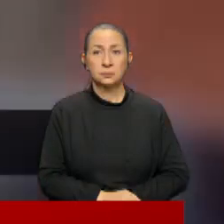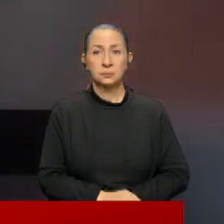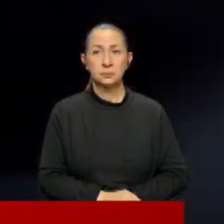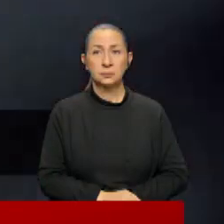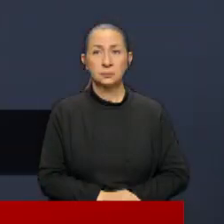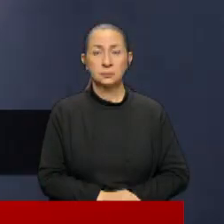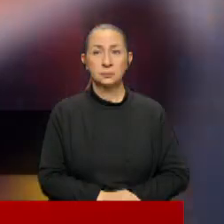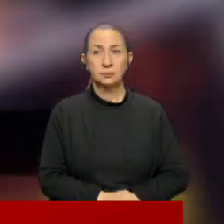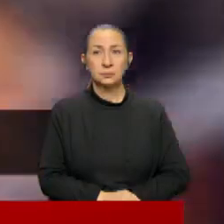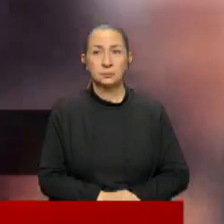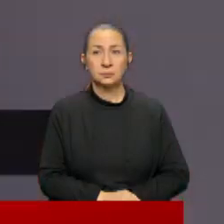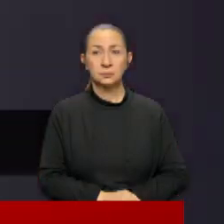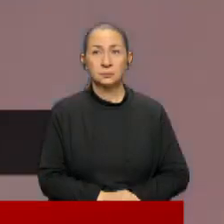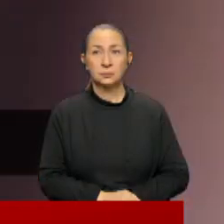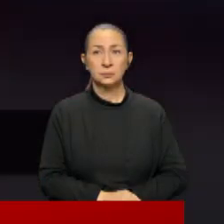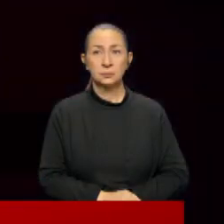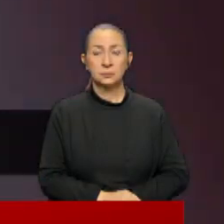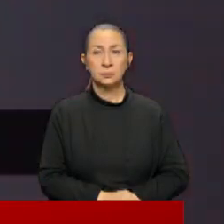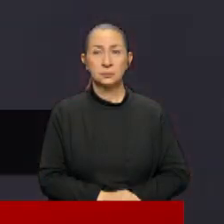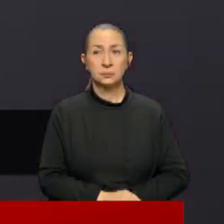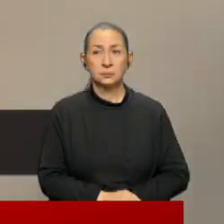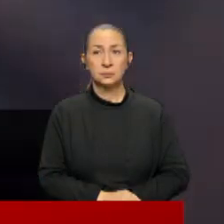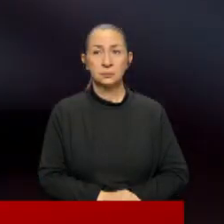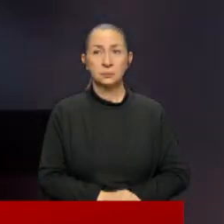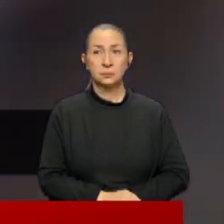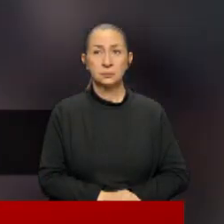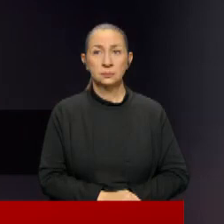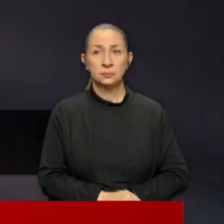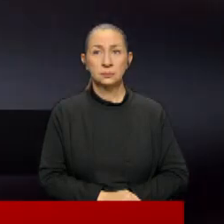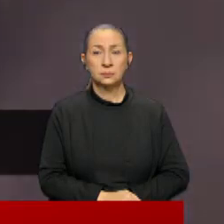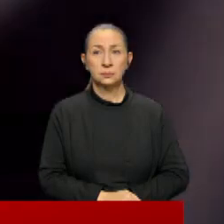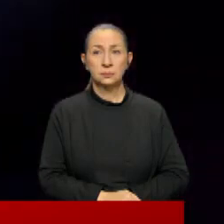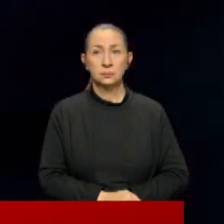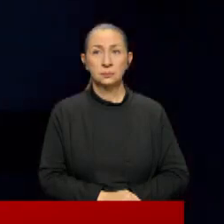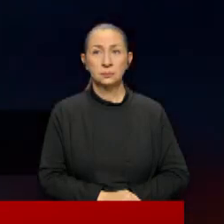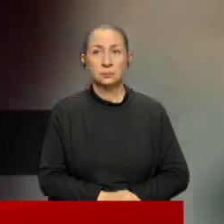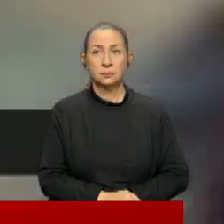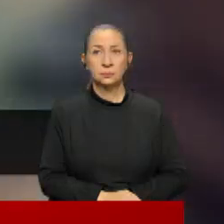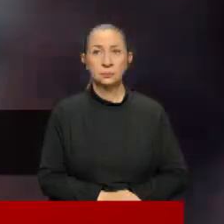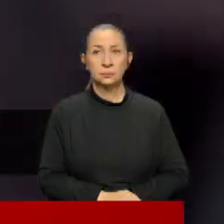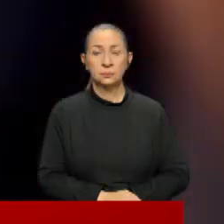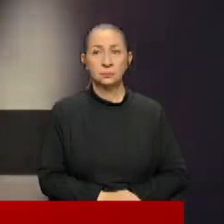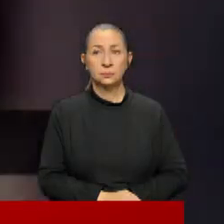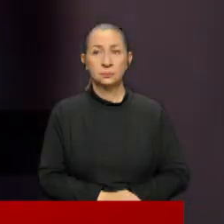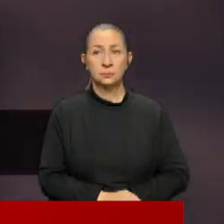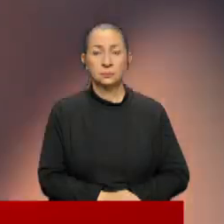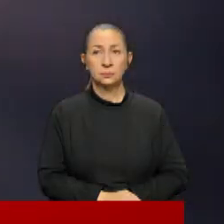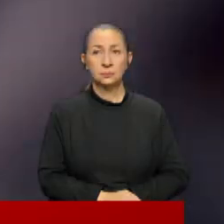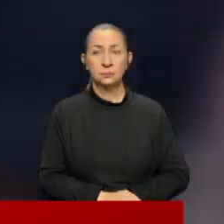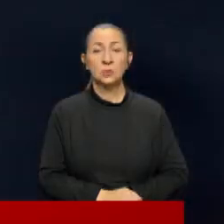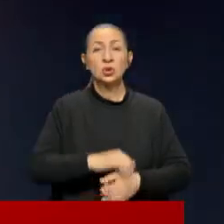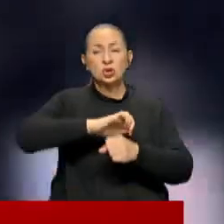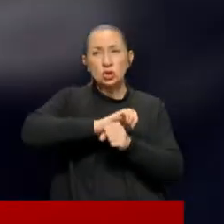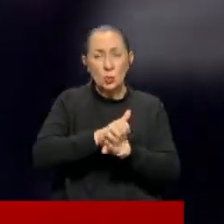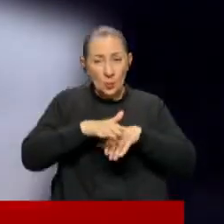Hadi. Gözaltına al. Dışındır dışı edeceğiz sizi. Tamam edin. Ne dışı edin abi? Hadi bakalım. Tamam edin. Ne dışı edin? Hadi yürü.